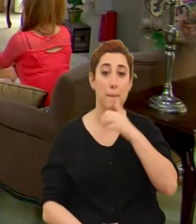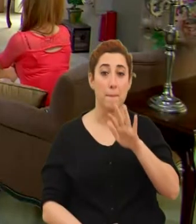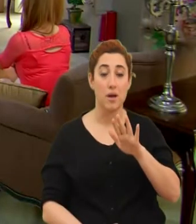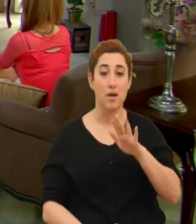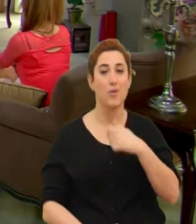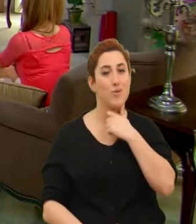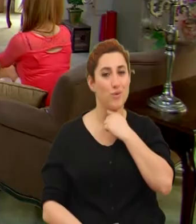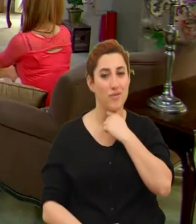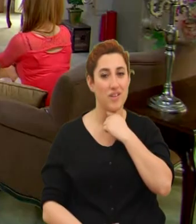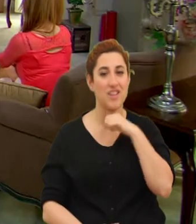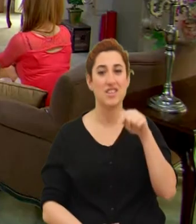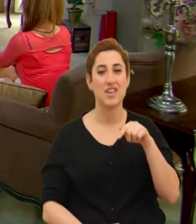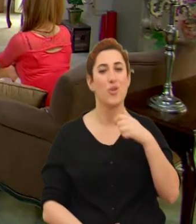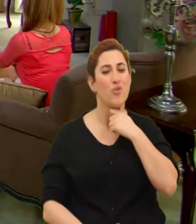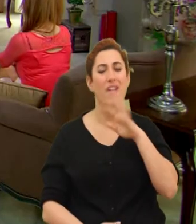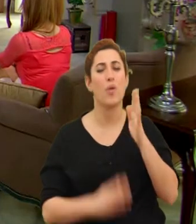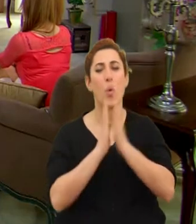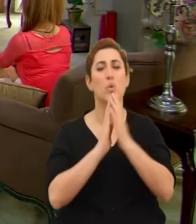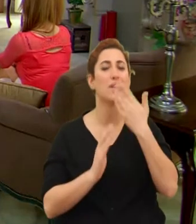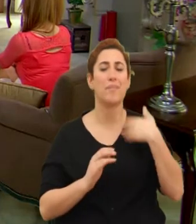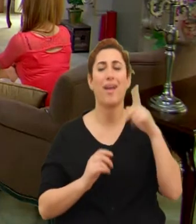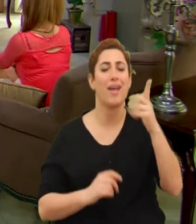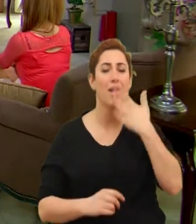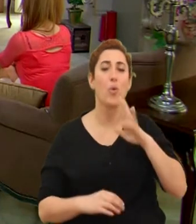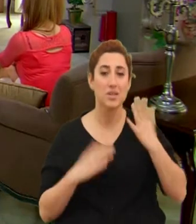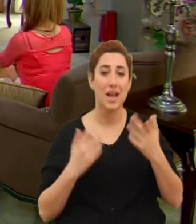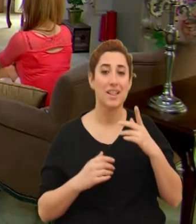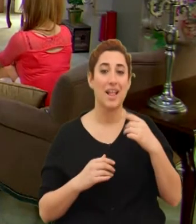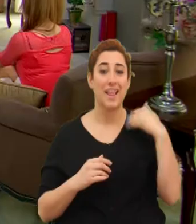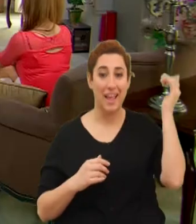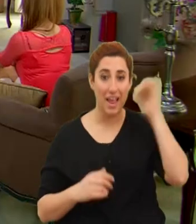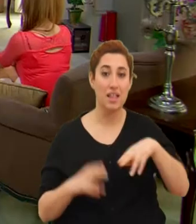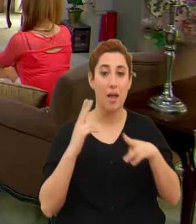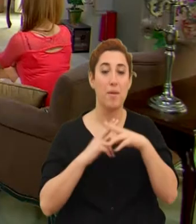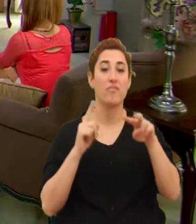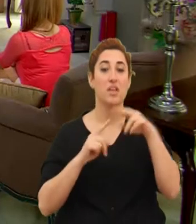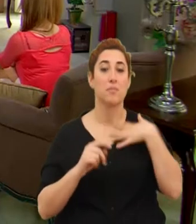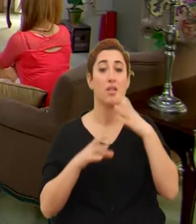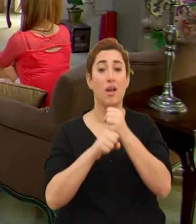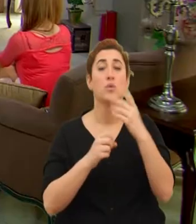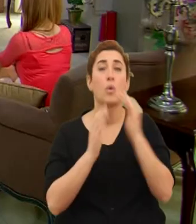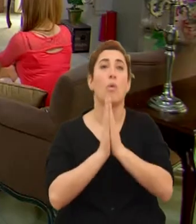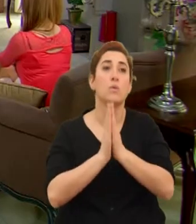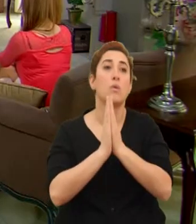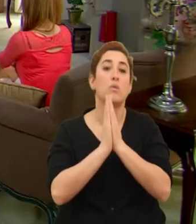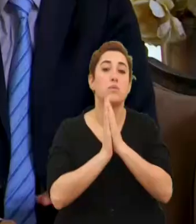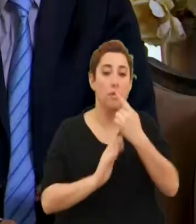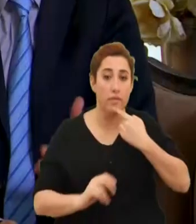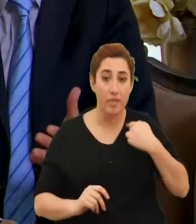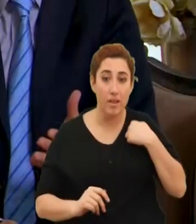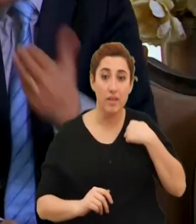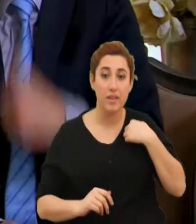Baba, ne oldu? Lütfen ya, özür dilemene gerek yok. Ya zaten gelir gelmez Nazlı beni yakalayıp o kadar özre boğdu